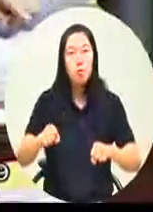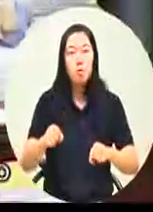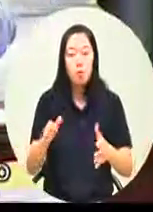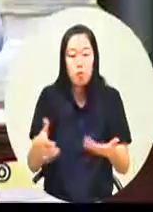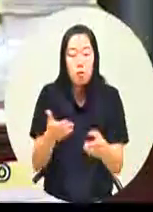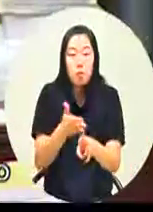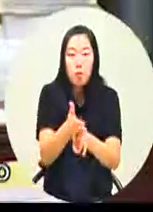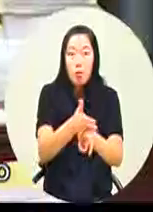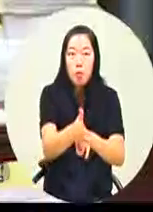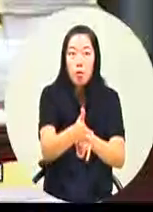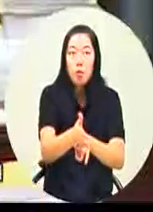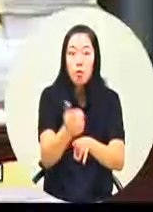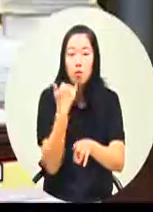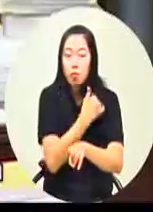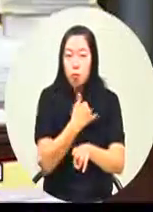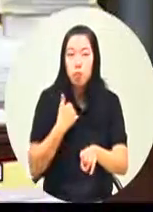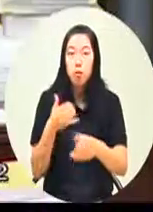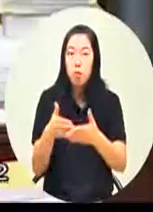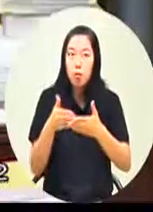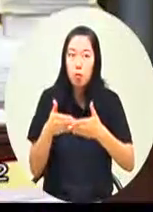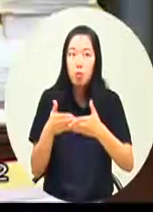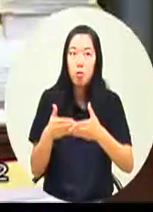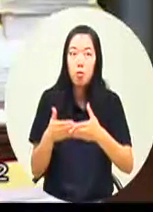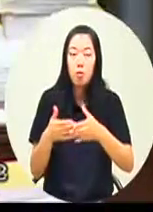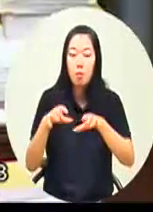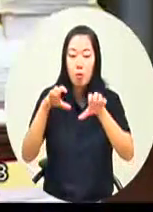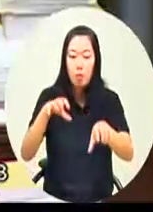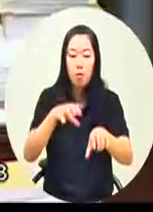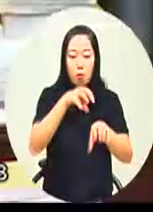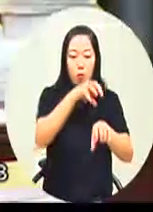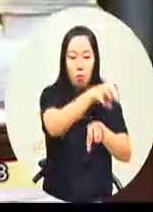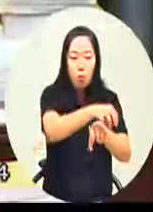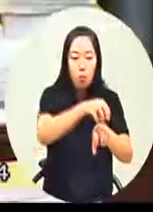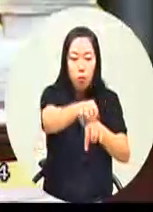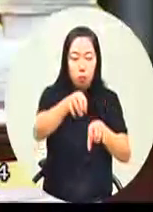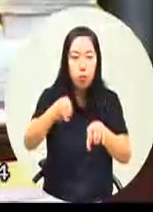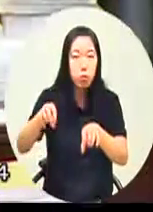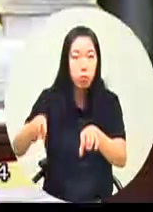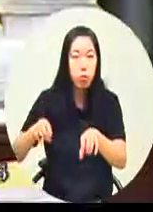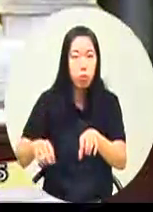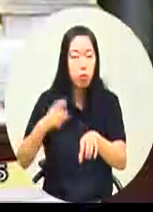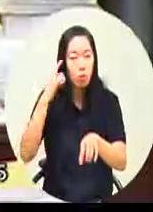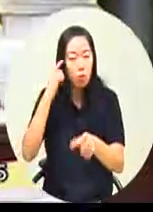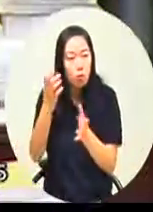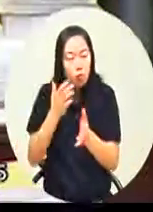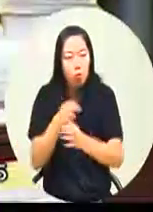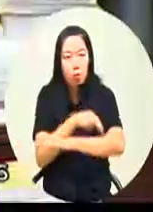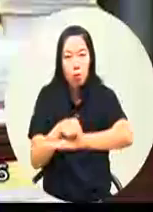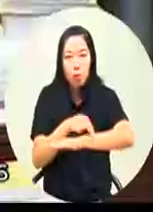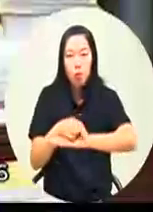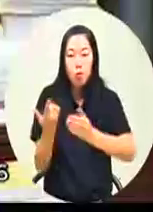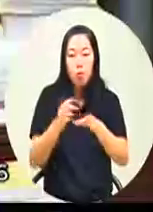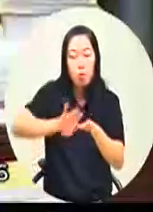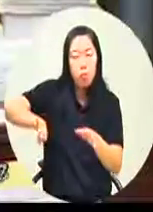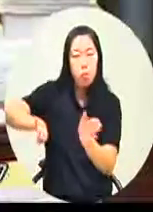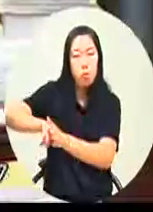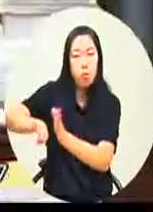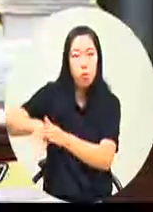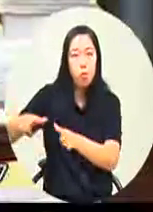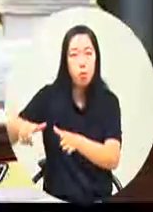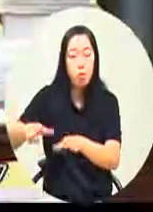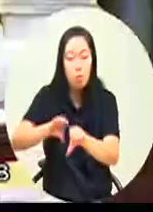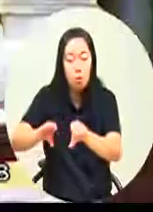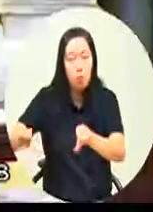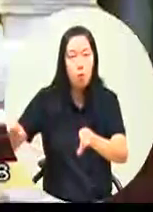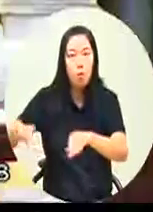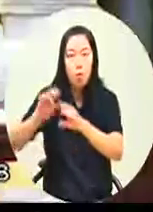站，可能是需要布点的，可能要先试把旁边的所谓停车位跟所谓的电路，